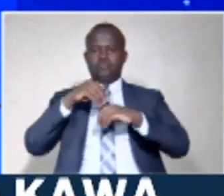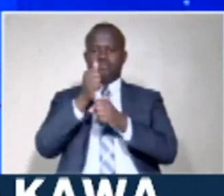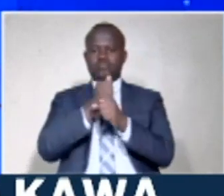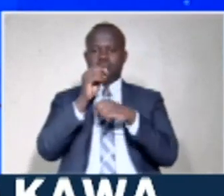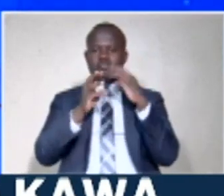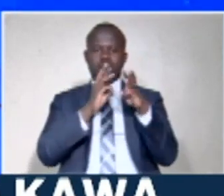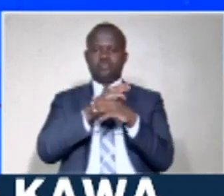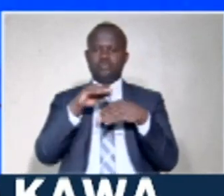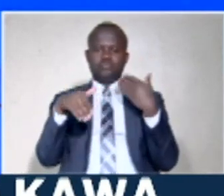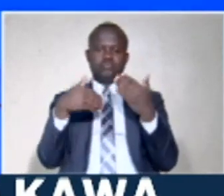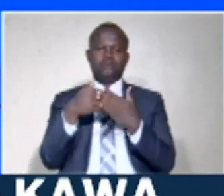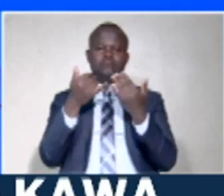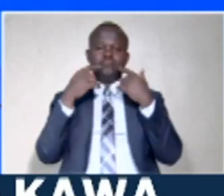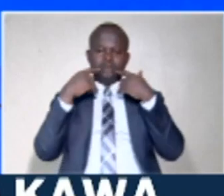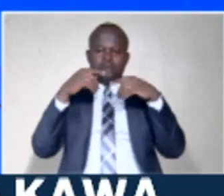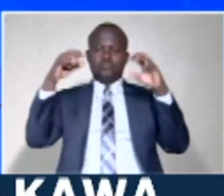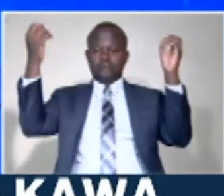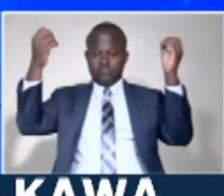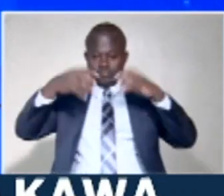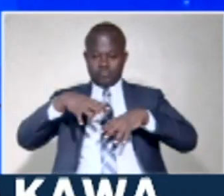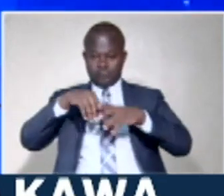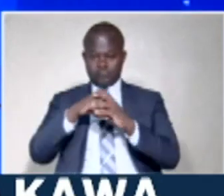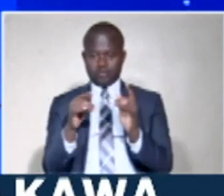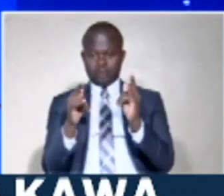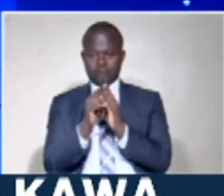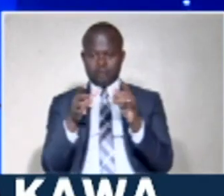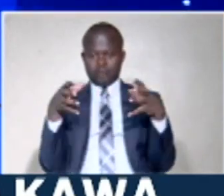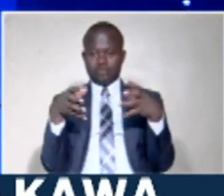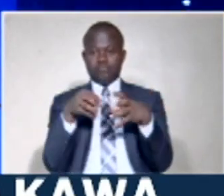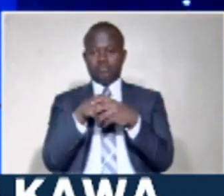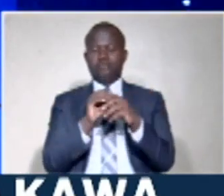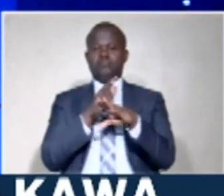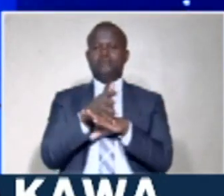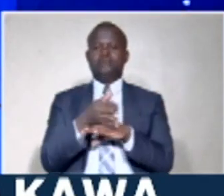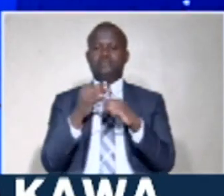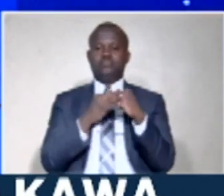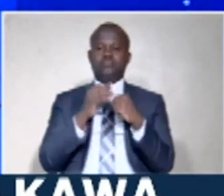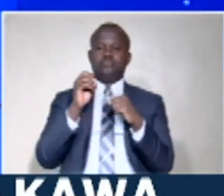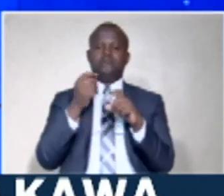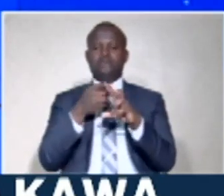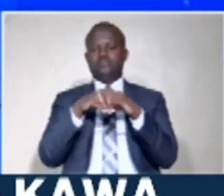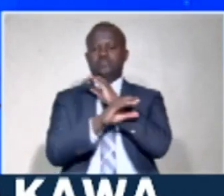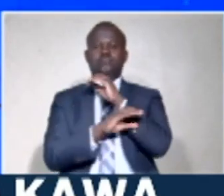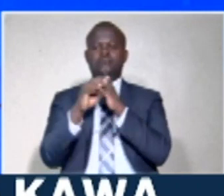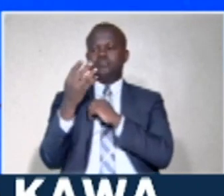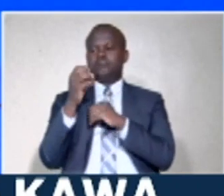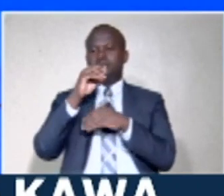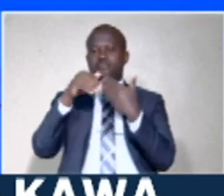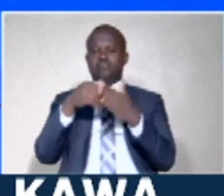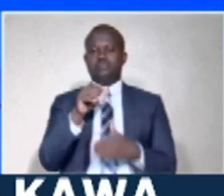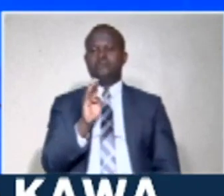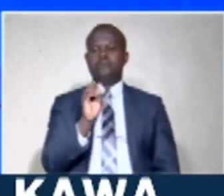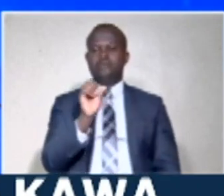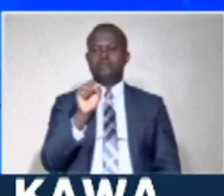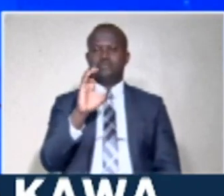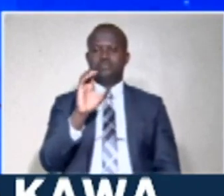ku isi yose. Ibi rero byatangarijwe hano I Kigali mu nama ihuriyemo abasaga 800 baturutse mu bihugu 40 bose ko kwizera ari